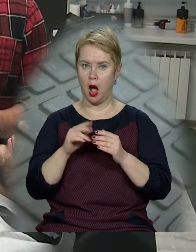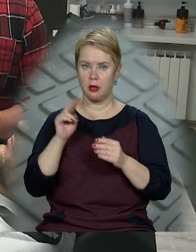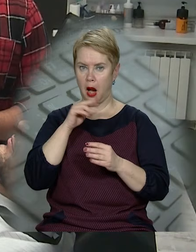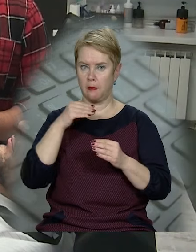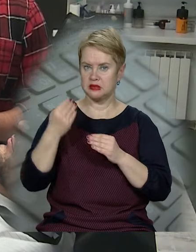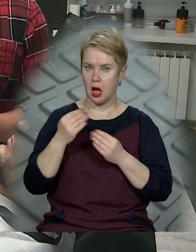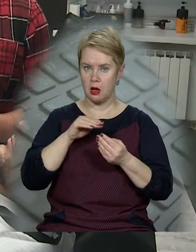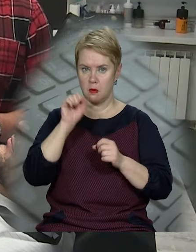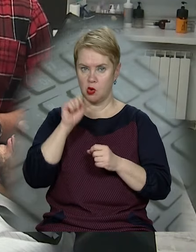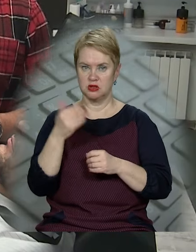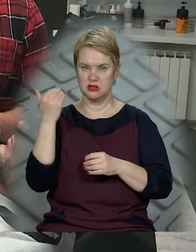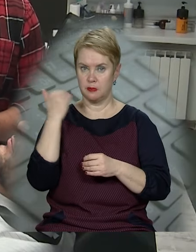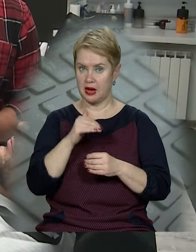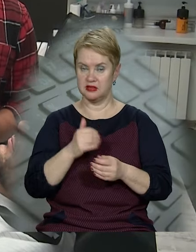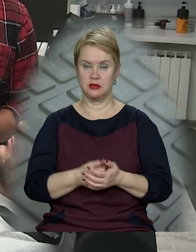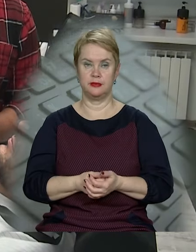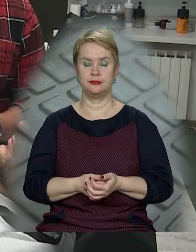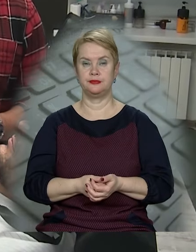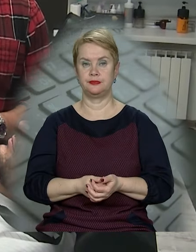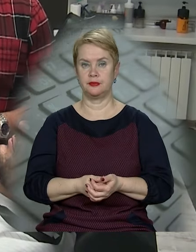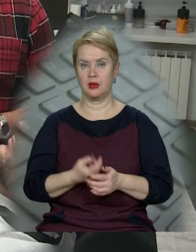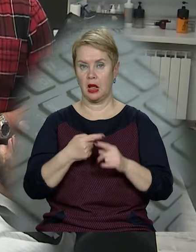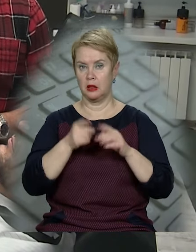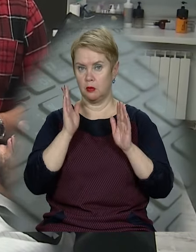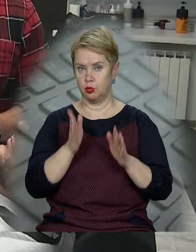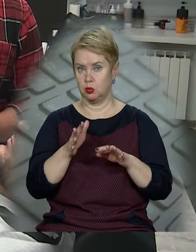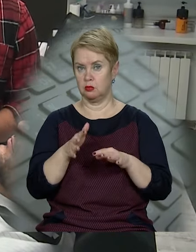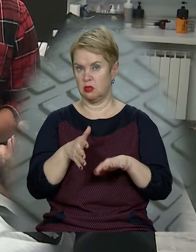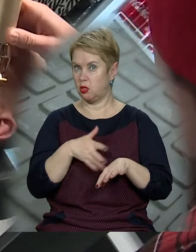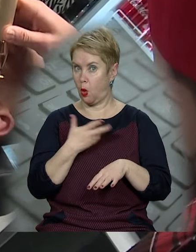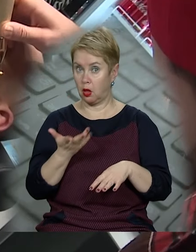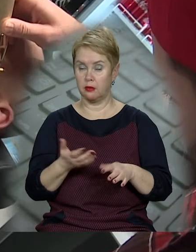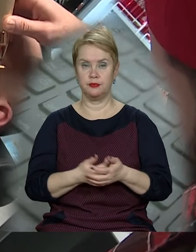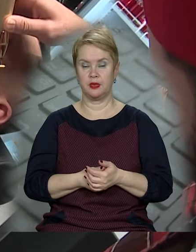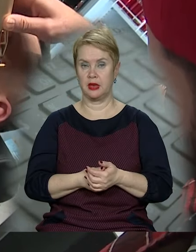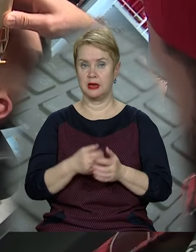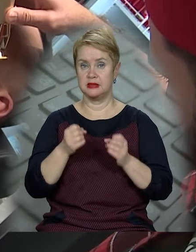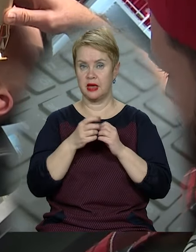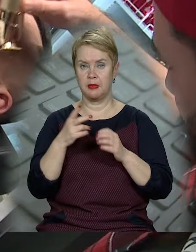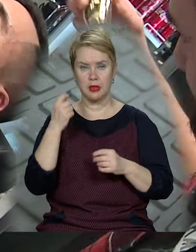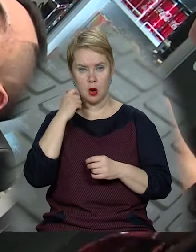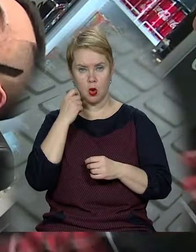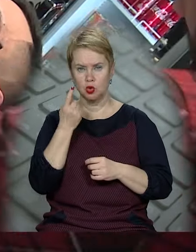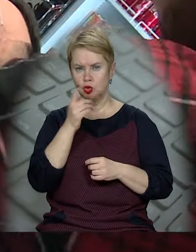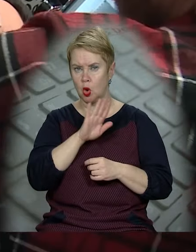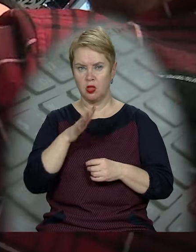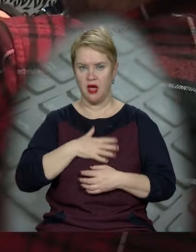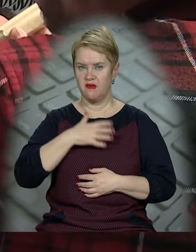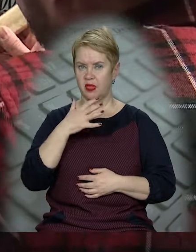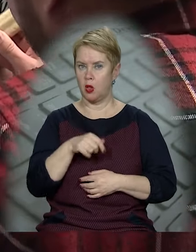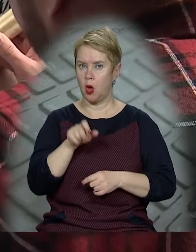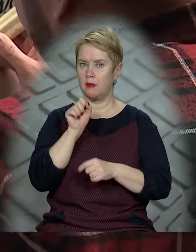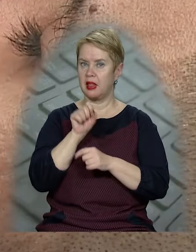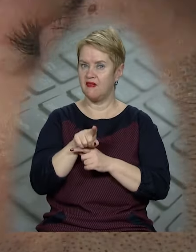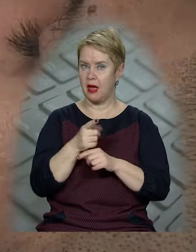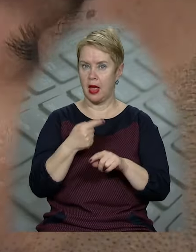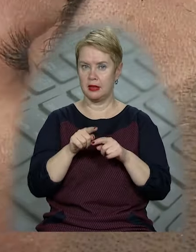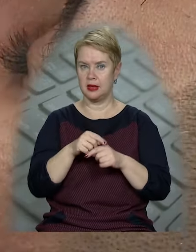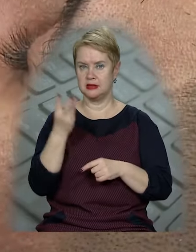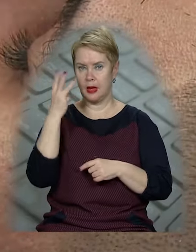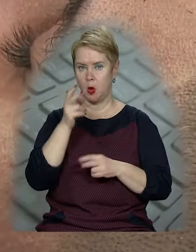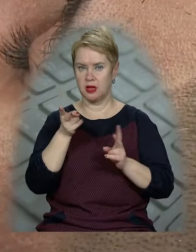можна класно прям порізатися. І це буде надовго, на самом деле. За 15 років жодного невдоволеного клієнта. За